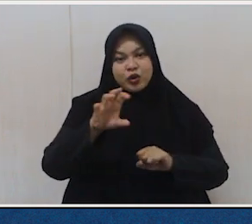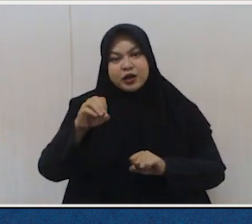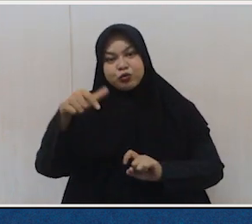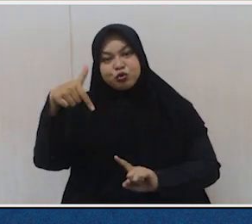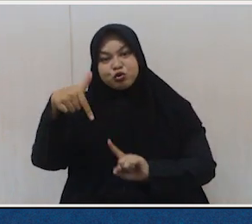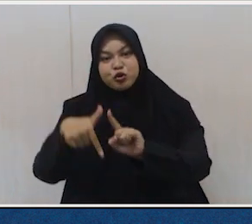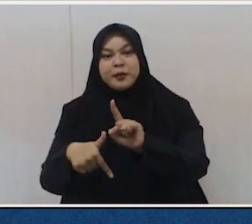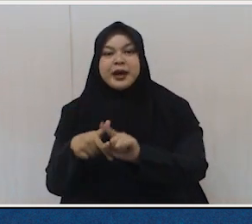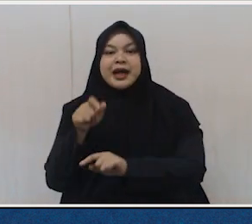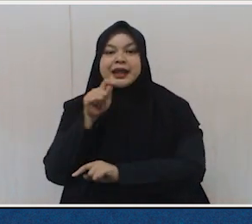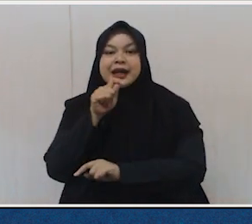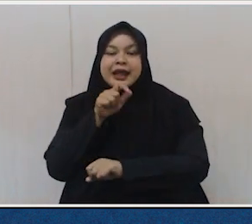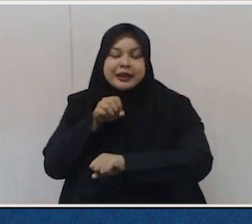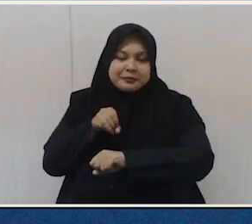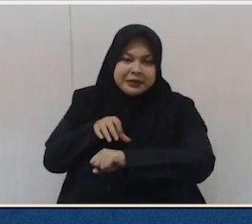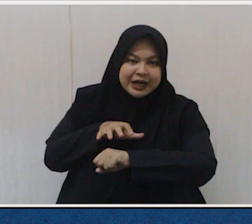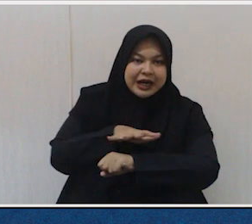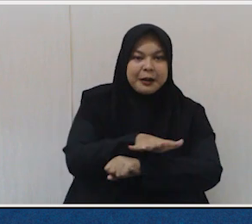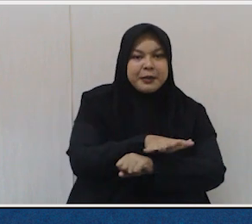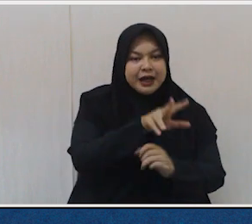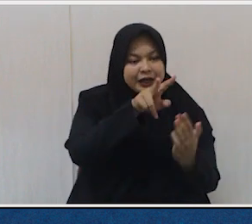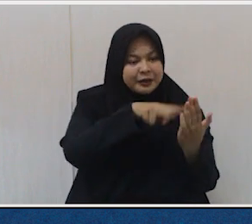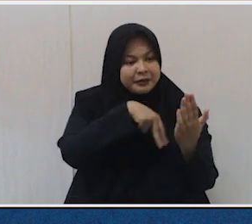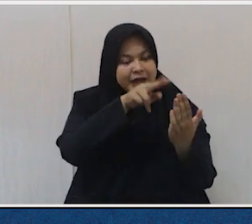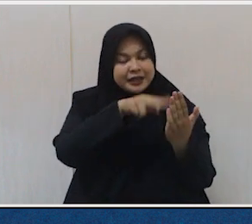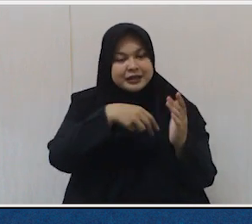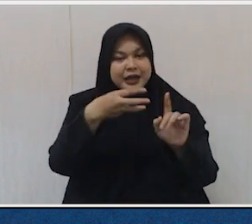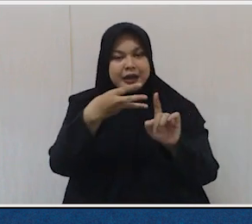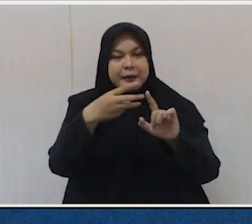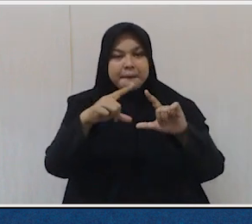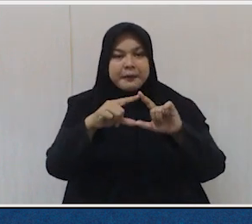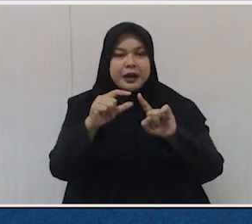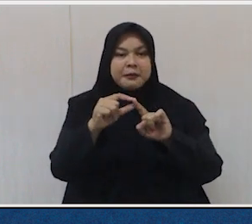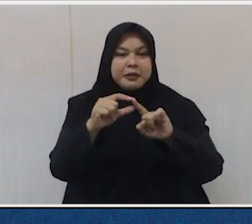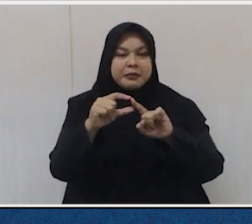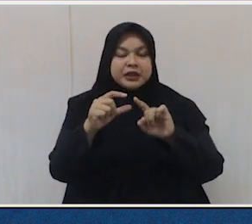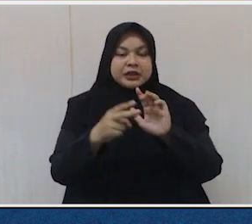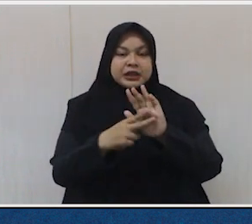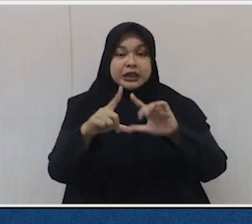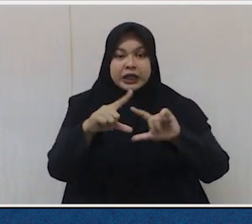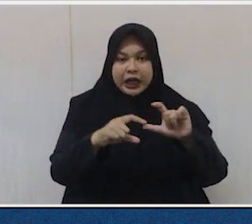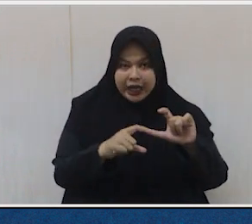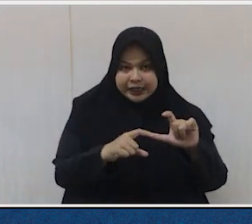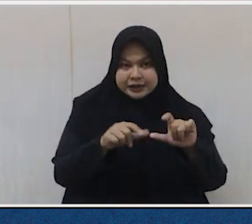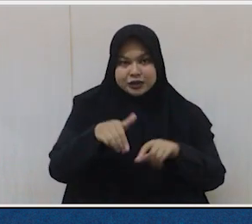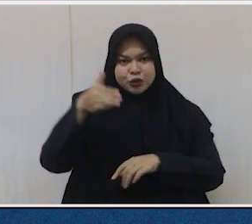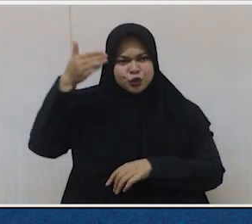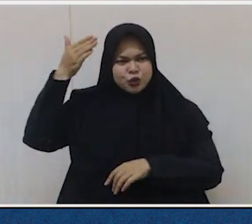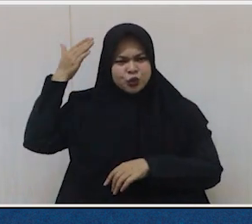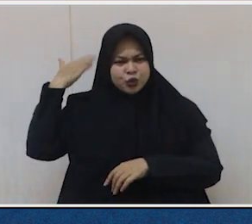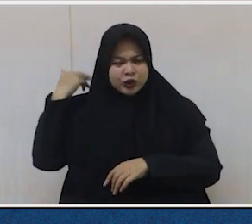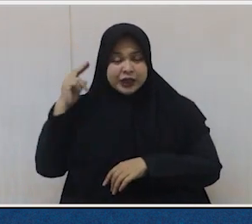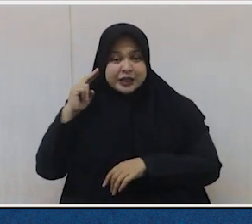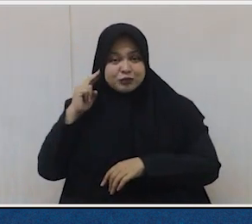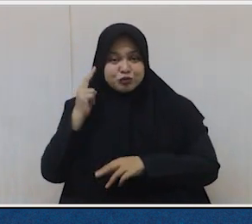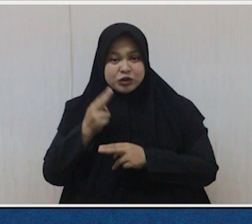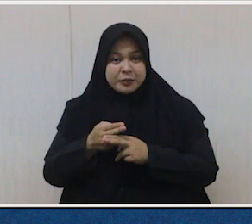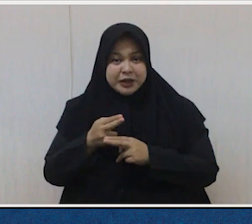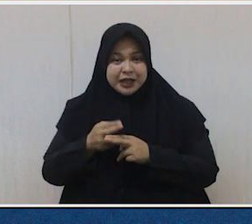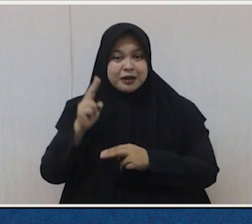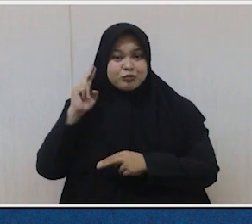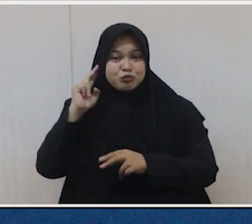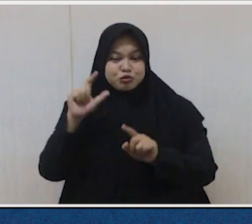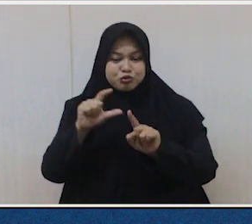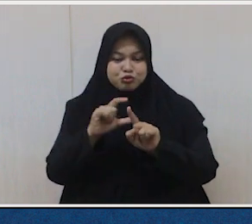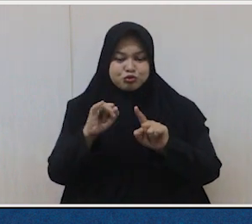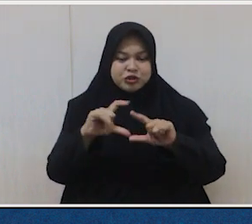ternyata berdampak ke dibaca oleh Bapenas nah waktu itu Bu saya harus sebutkan namanya Budiani